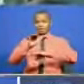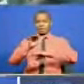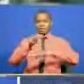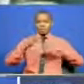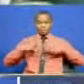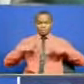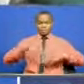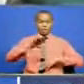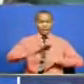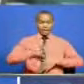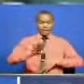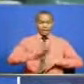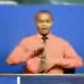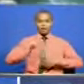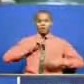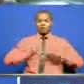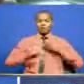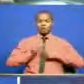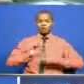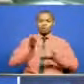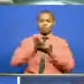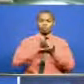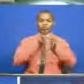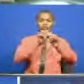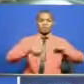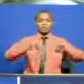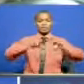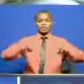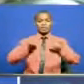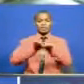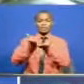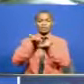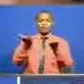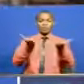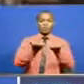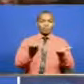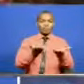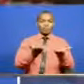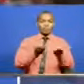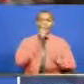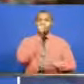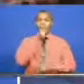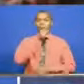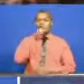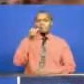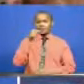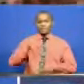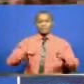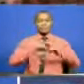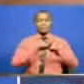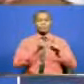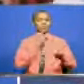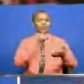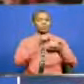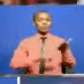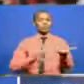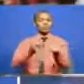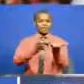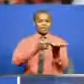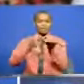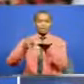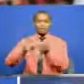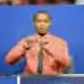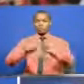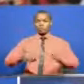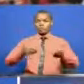hiyo watafakari kutafuta huduma katika hospitali za misheni na zile za kibinafsi, akisema mashauriano ya kukomesha mgomo